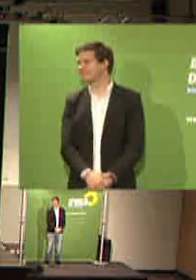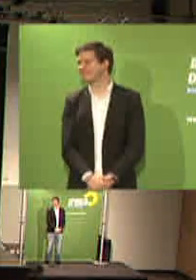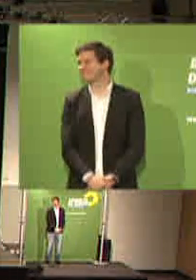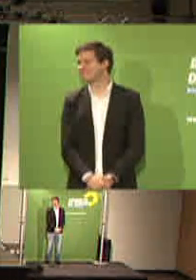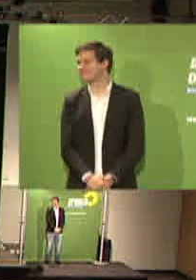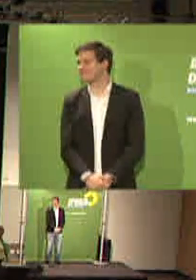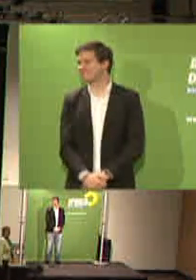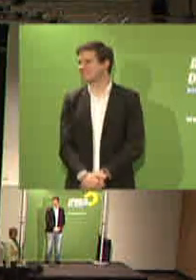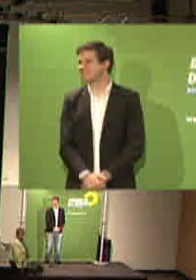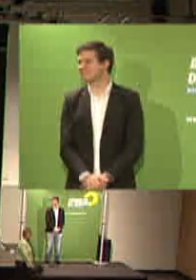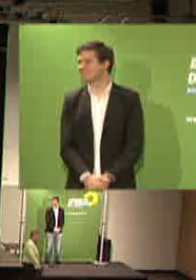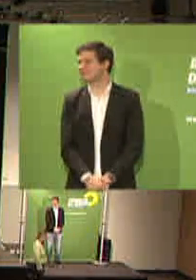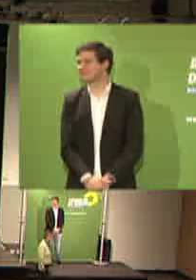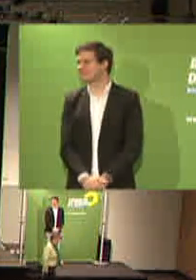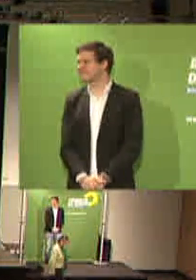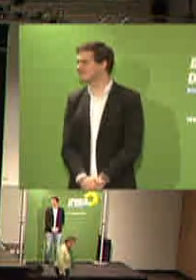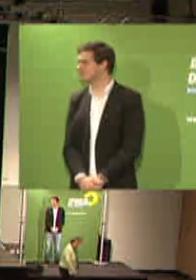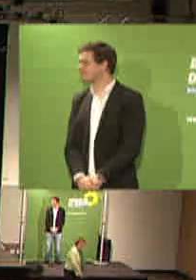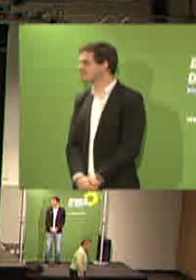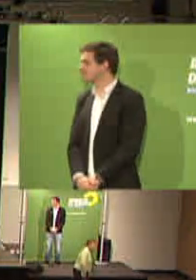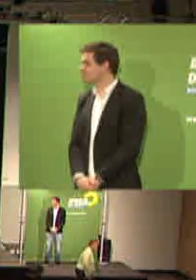Podium aus gesehen rechts.